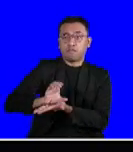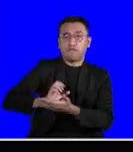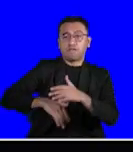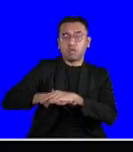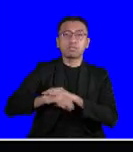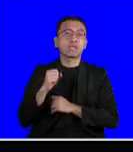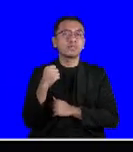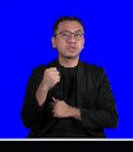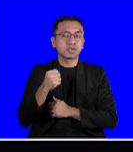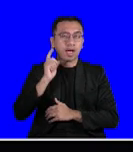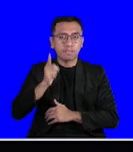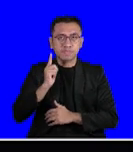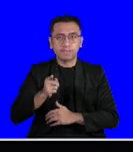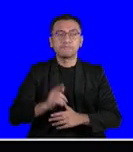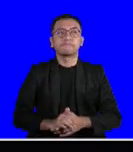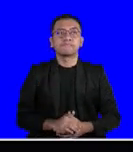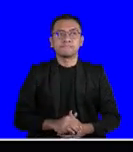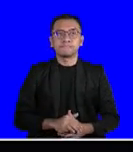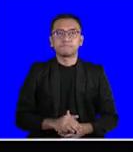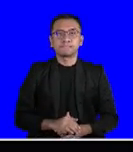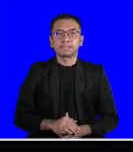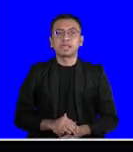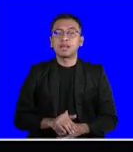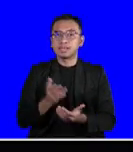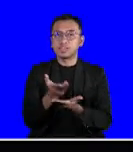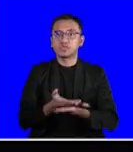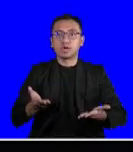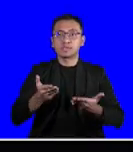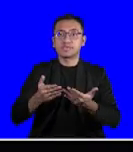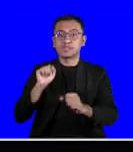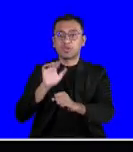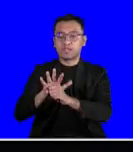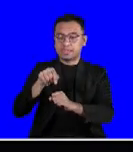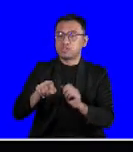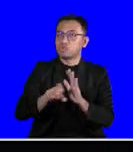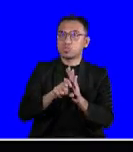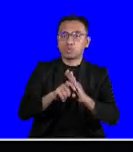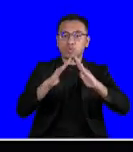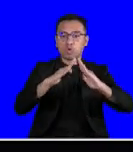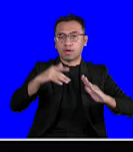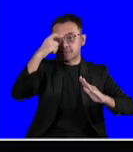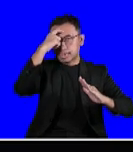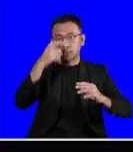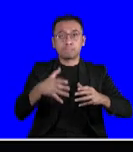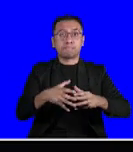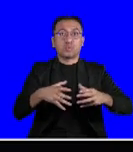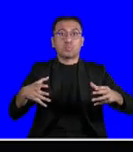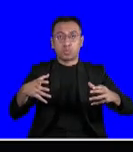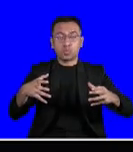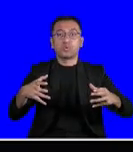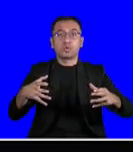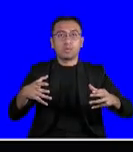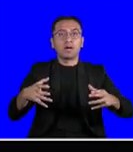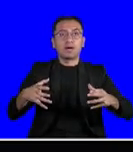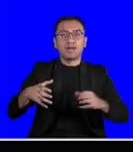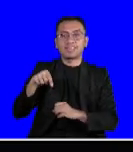banyak hal. Misalnya, pada saat masa pandemi di mana rumah sakit penuh, ya, sementara Anda